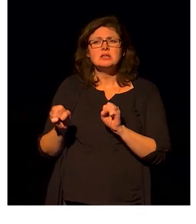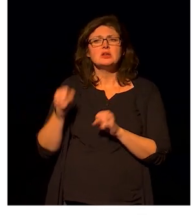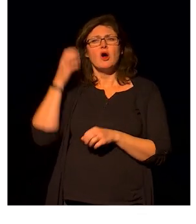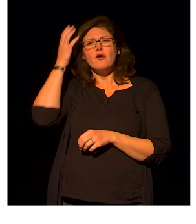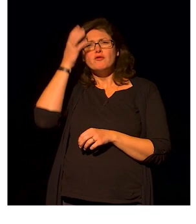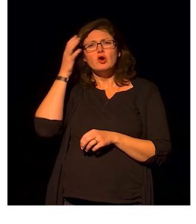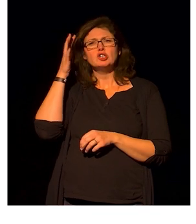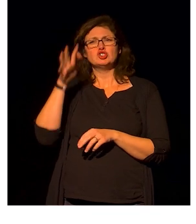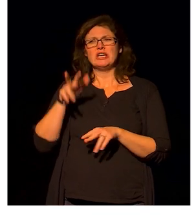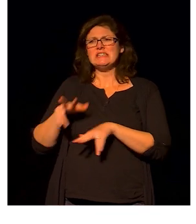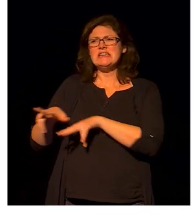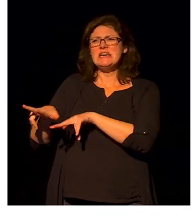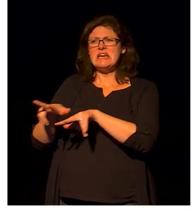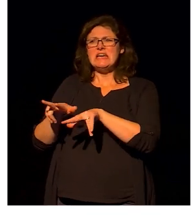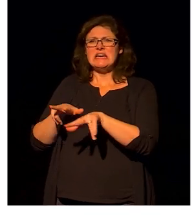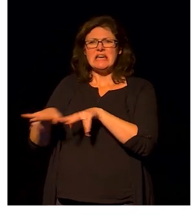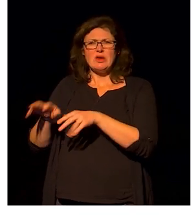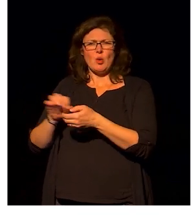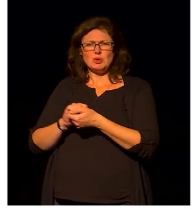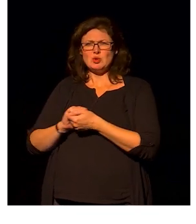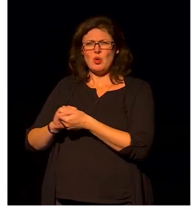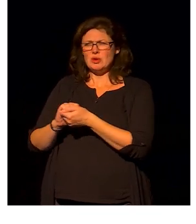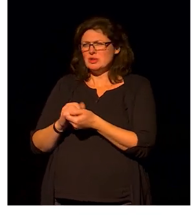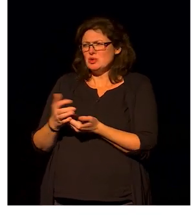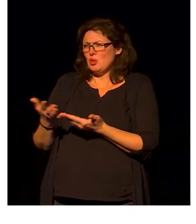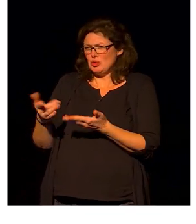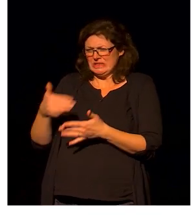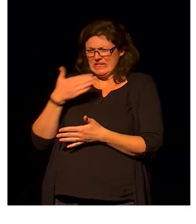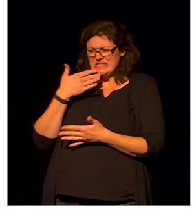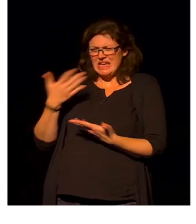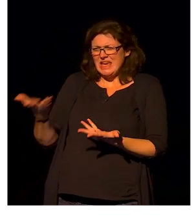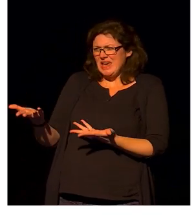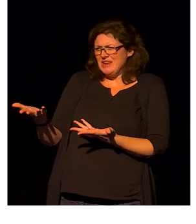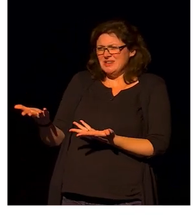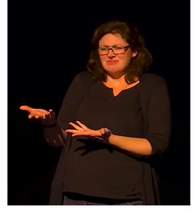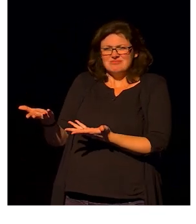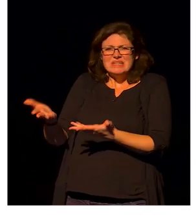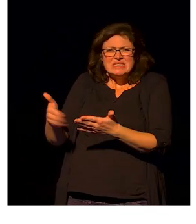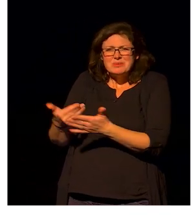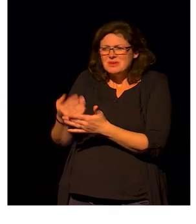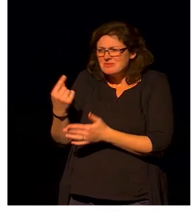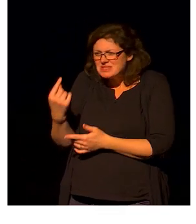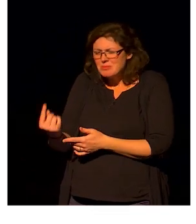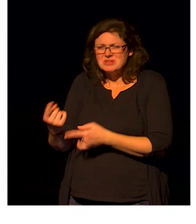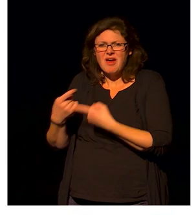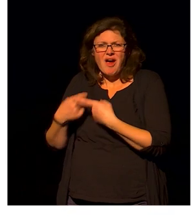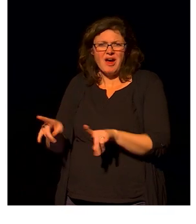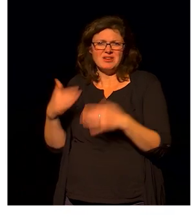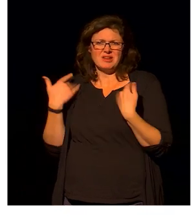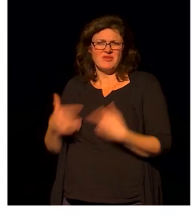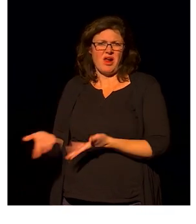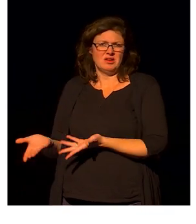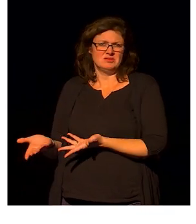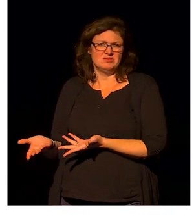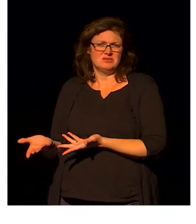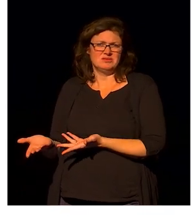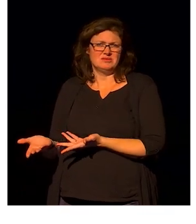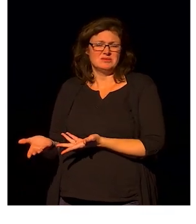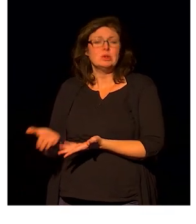Regierungskoalition vorstellen im Moment in Israel, die es anders machen würde. Das hat mich dann schon